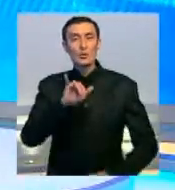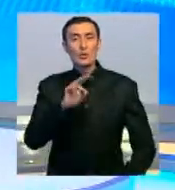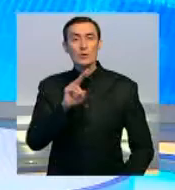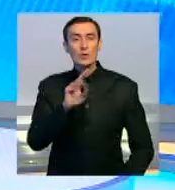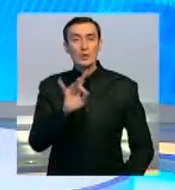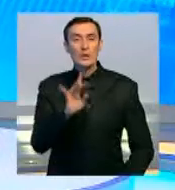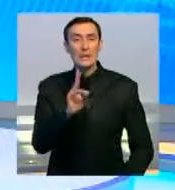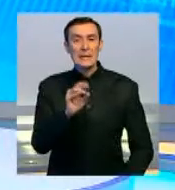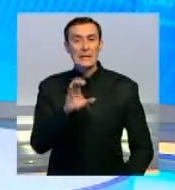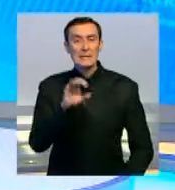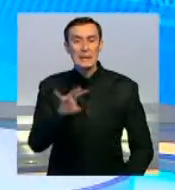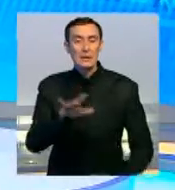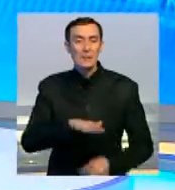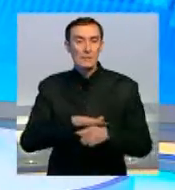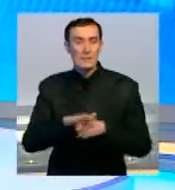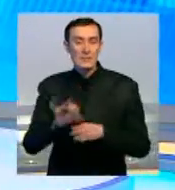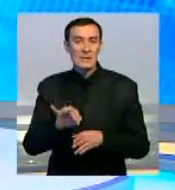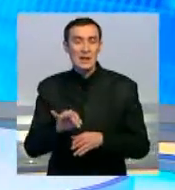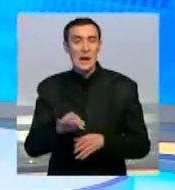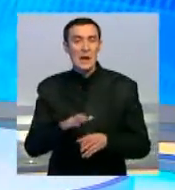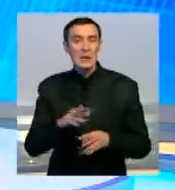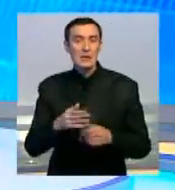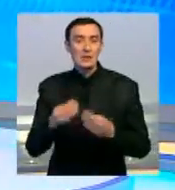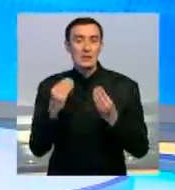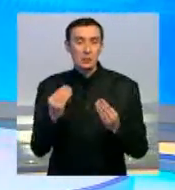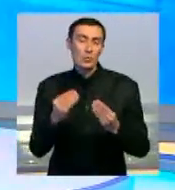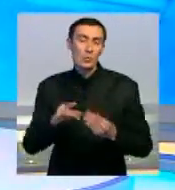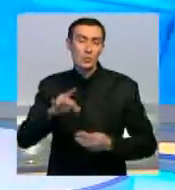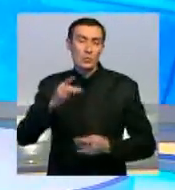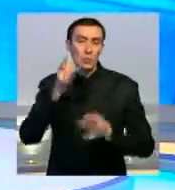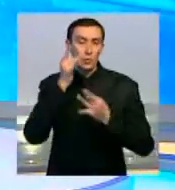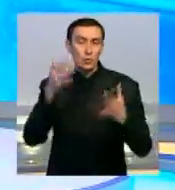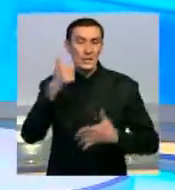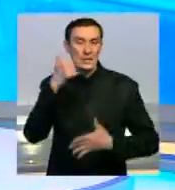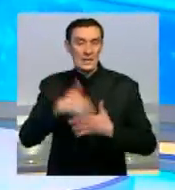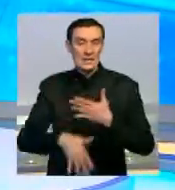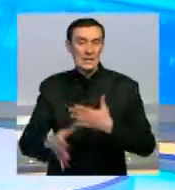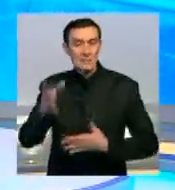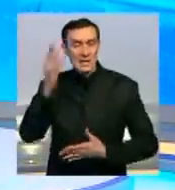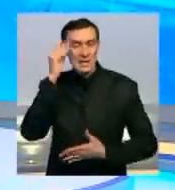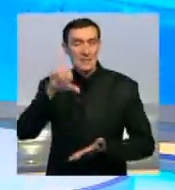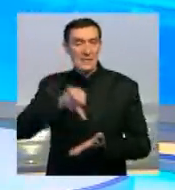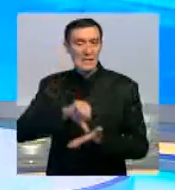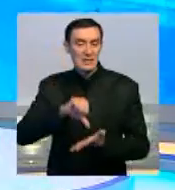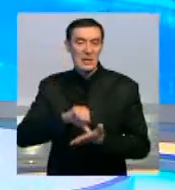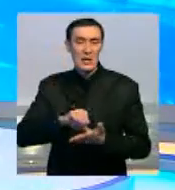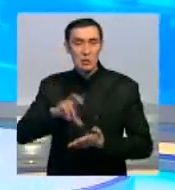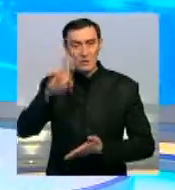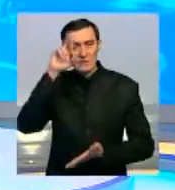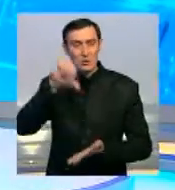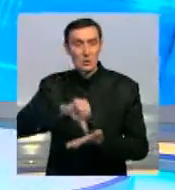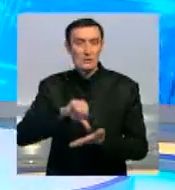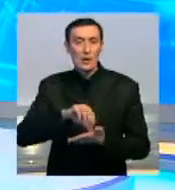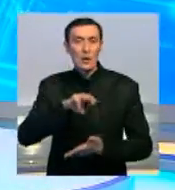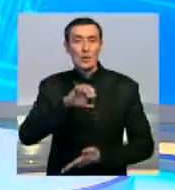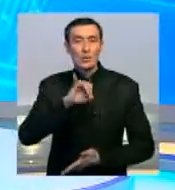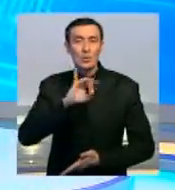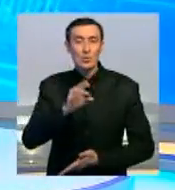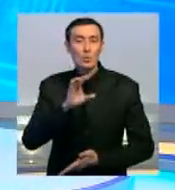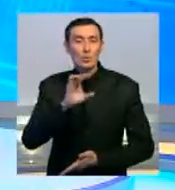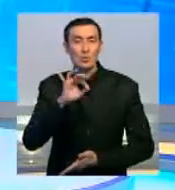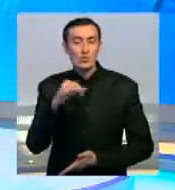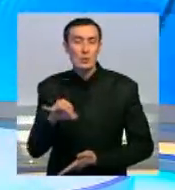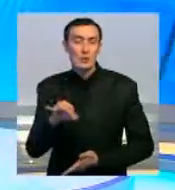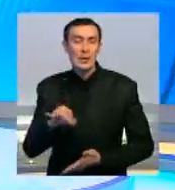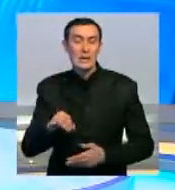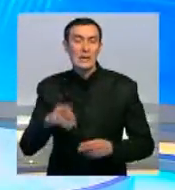честью справился со своей миссией и оправдал титул культурной столицы. Такое мнение высказали представители стран-участниц Тюрксой на